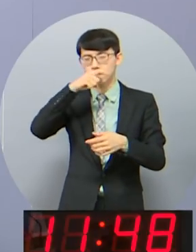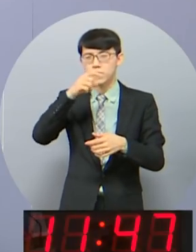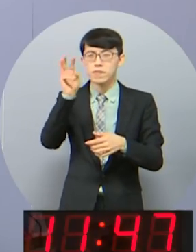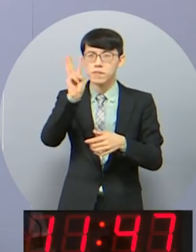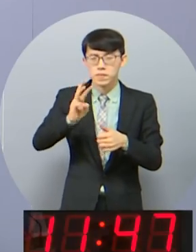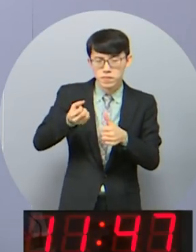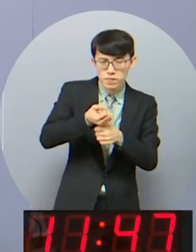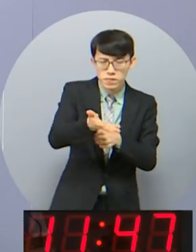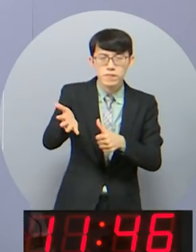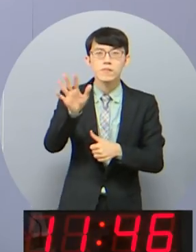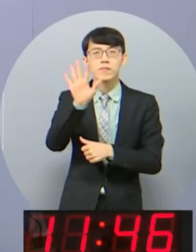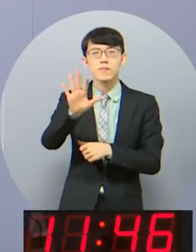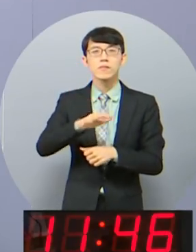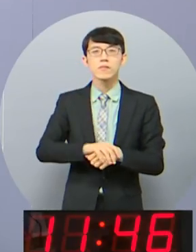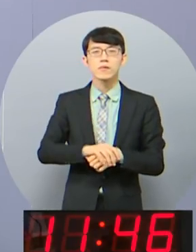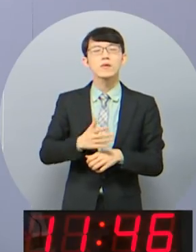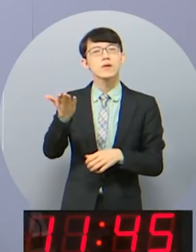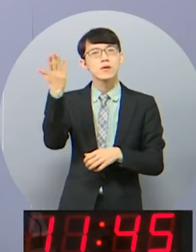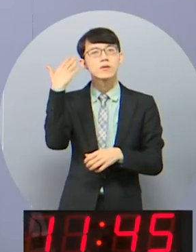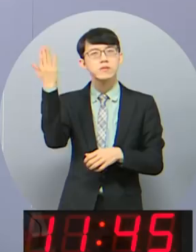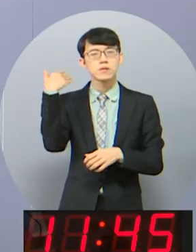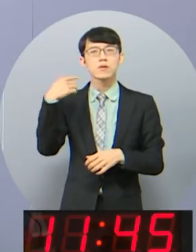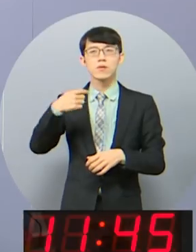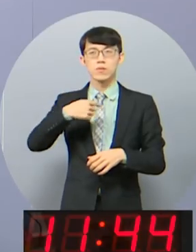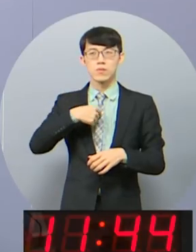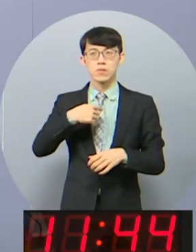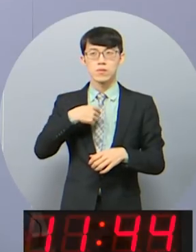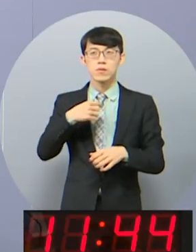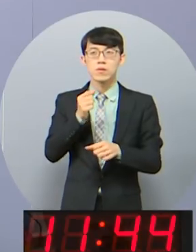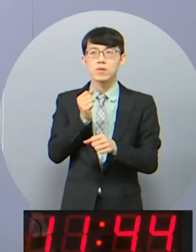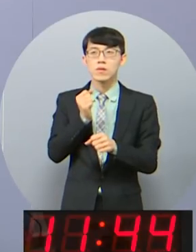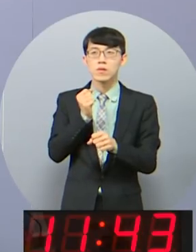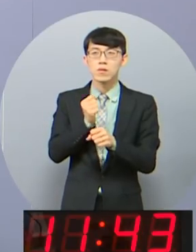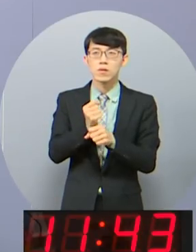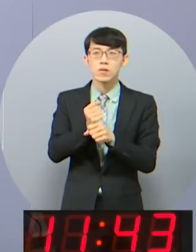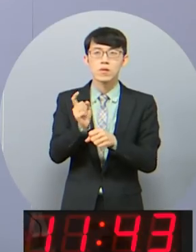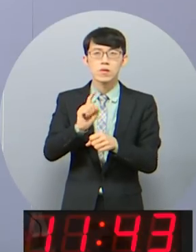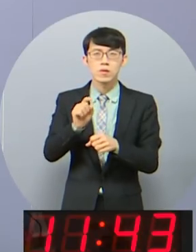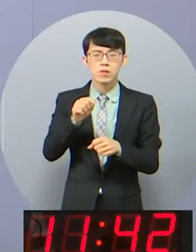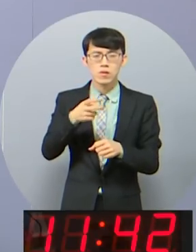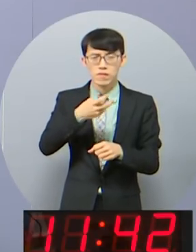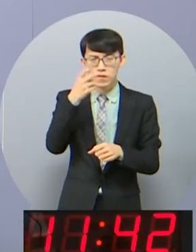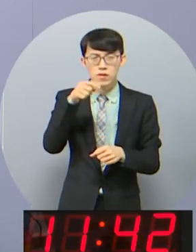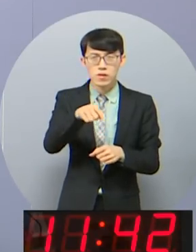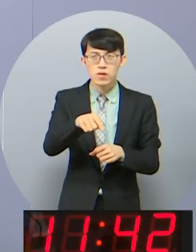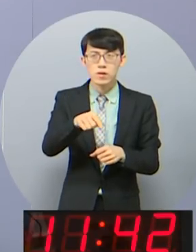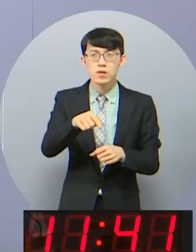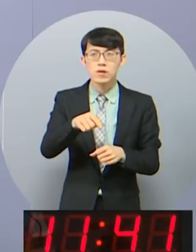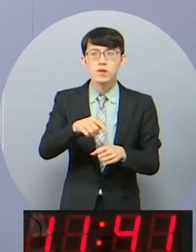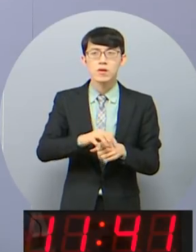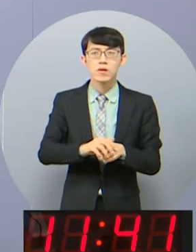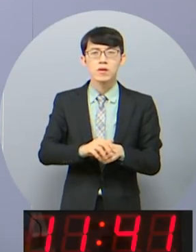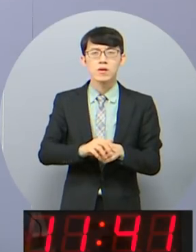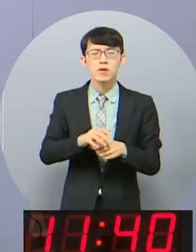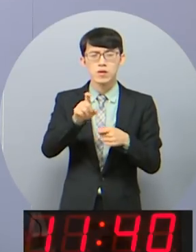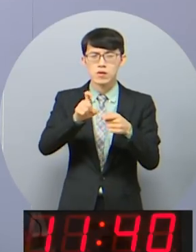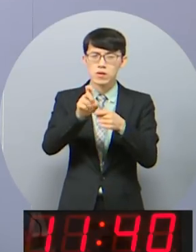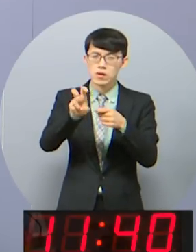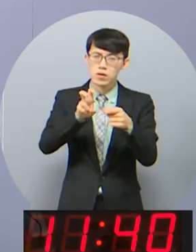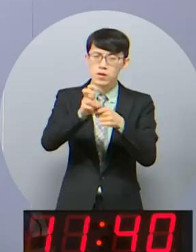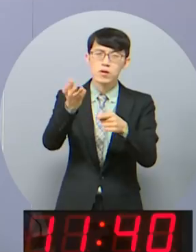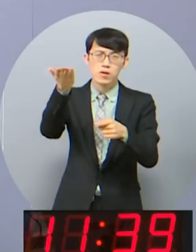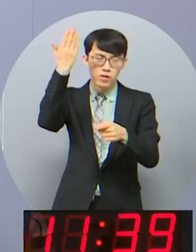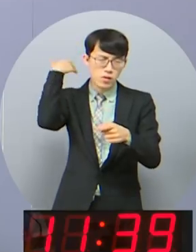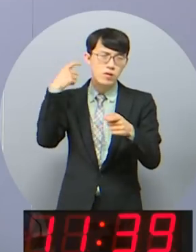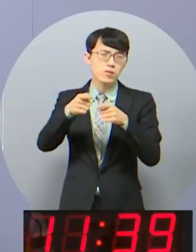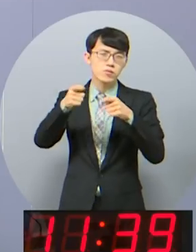污染没准哦，咱两看在我做代表主席的时候啦，迄一天拢超过5万人，而且迄阵是10年前，即摆